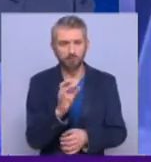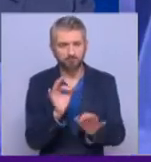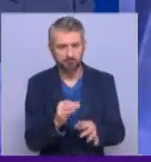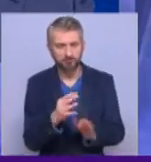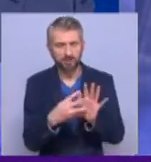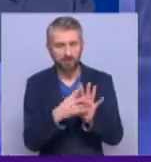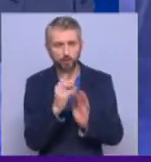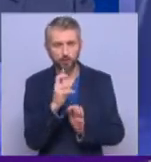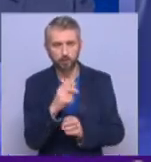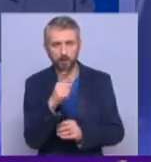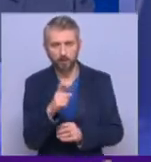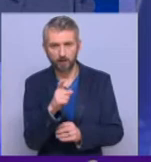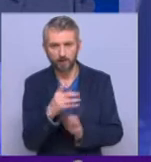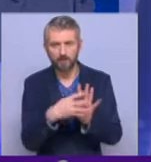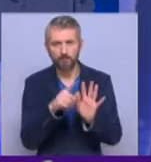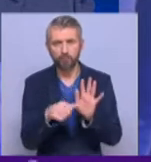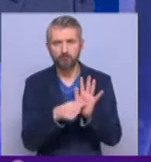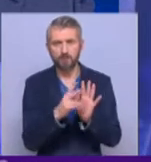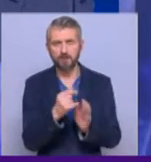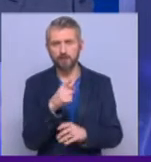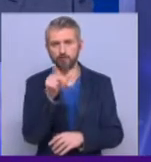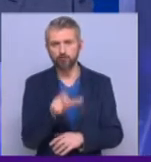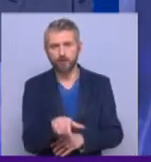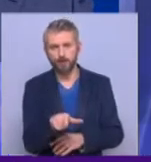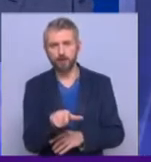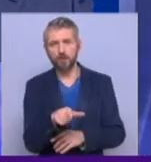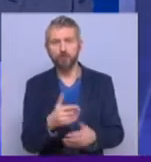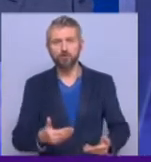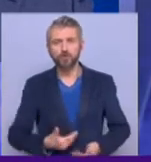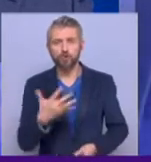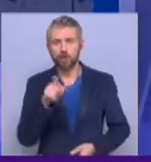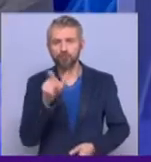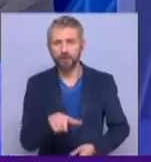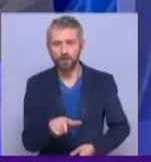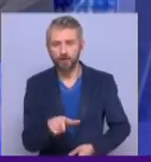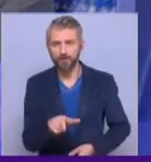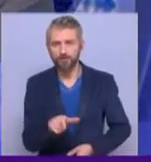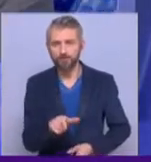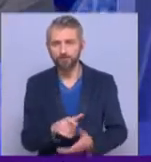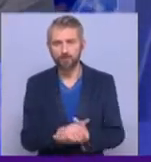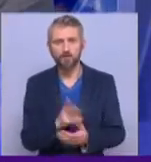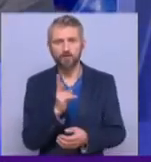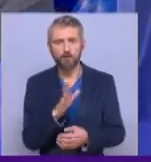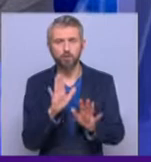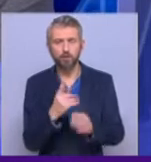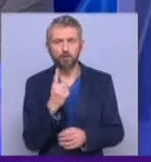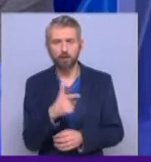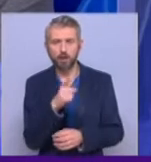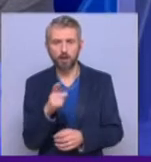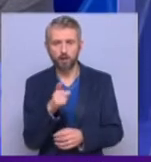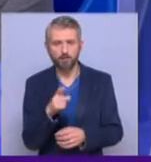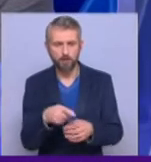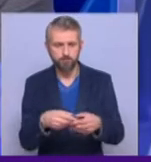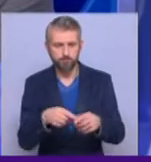9 кубов газа, 9,6 на одного человека. Живет 5 человек, в квартире только одна газовая